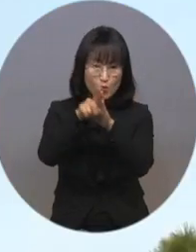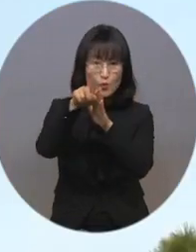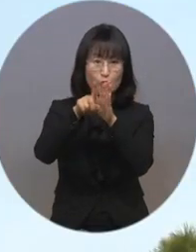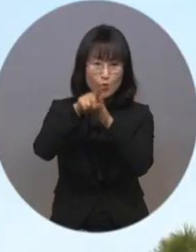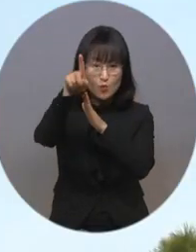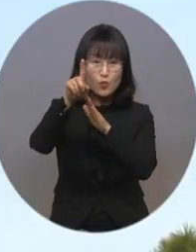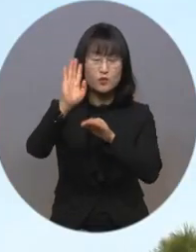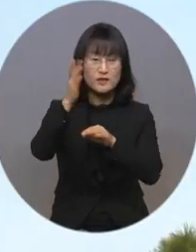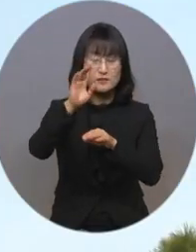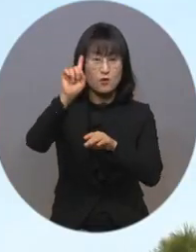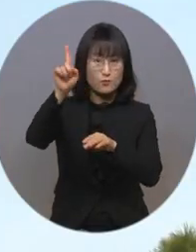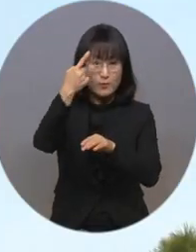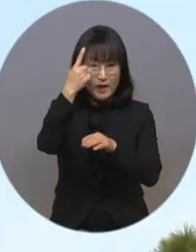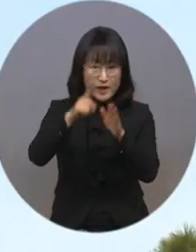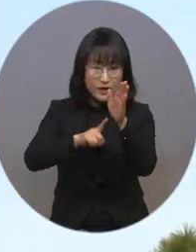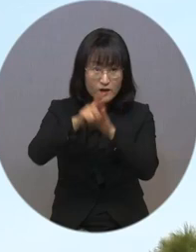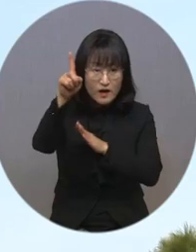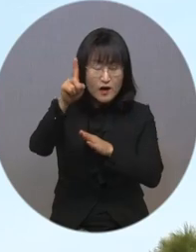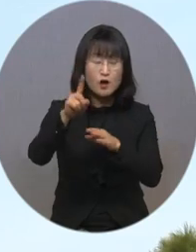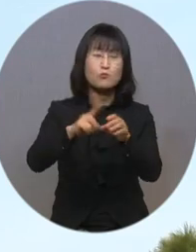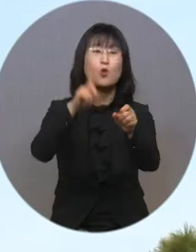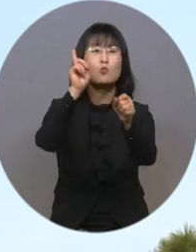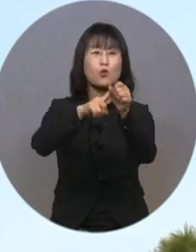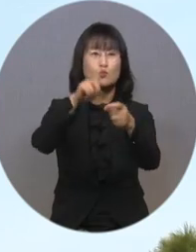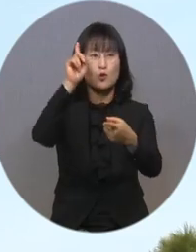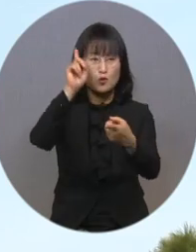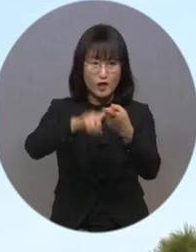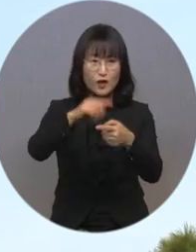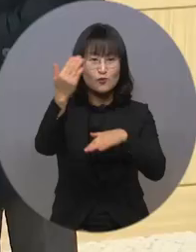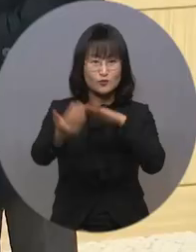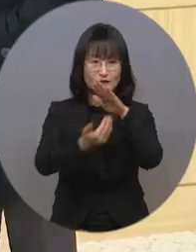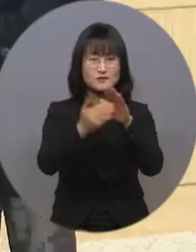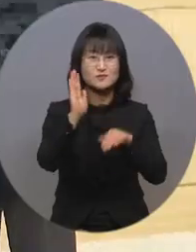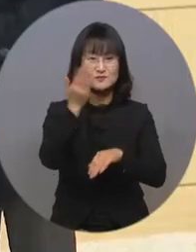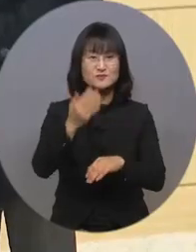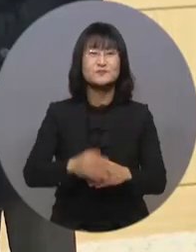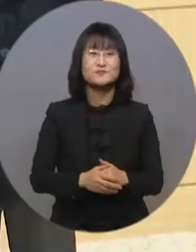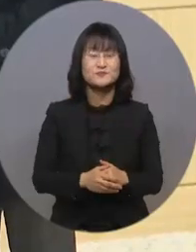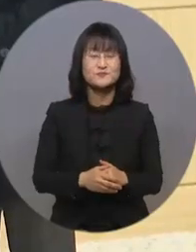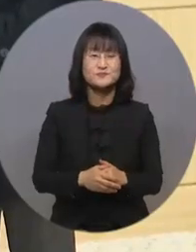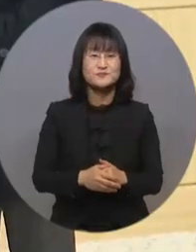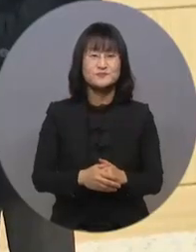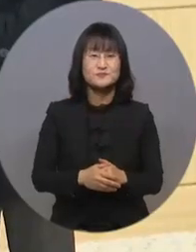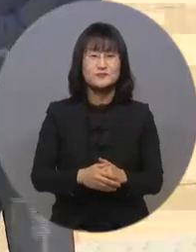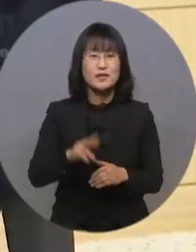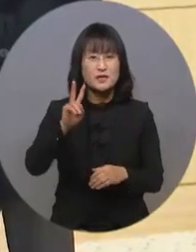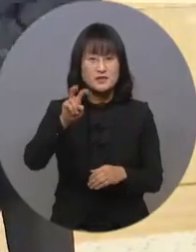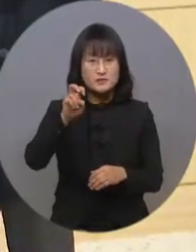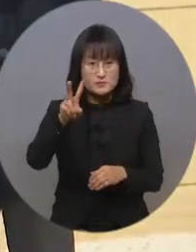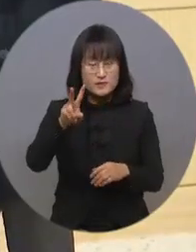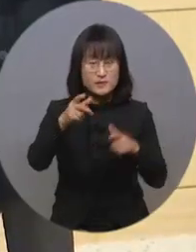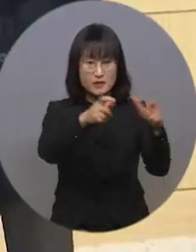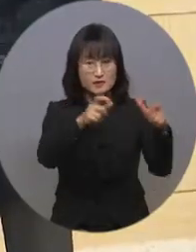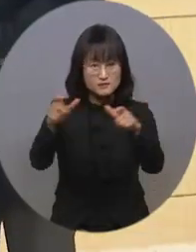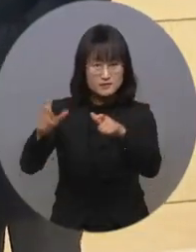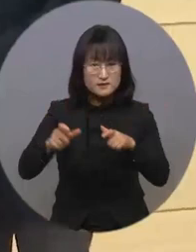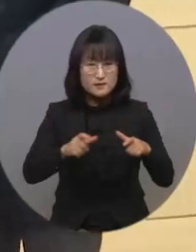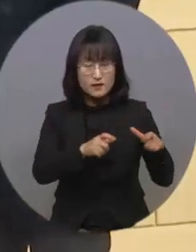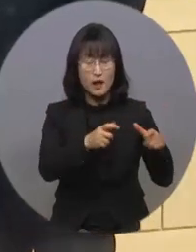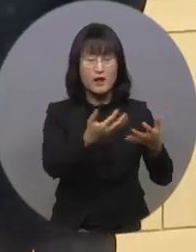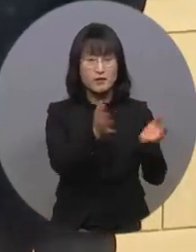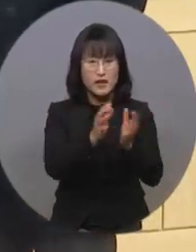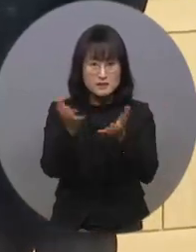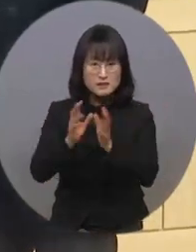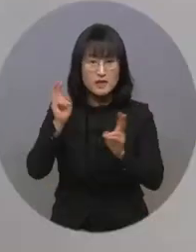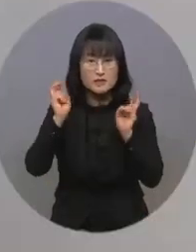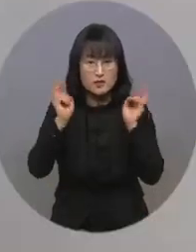올라가면 목표액인 99억 2천만 원을 달성하게 됩니다. 전남 22개 시군 전역의 기관, 단체,